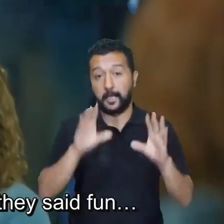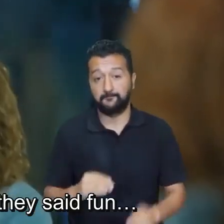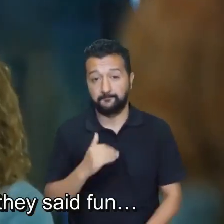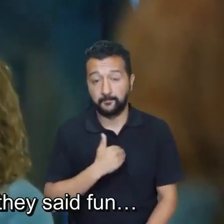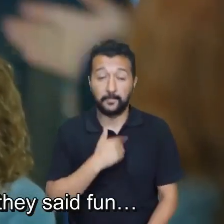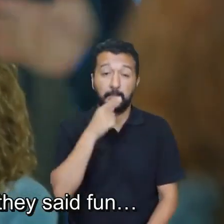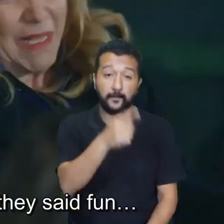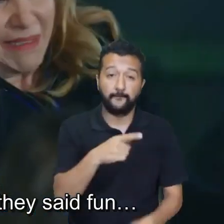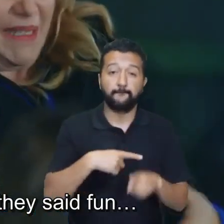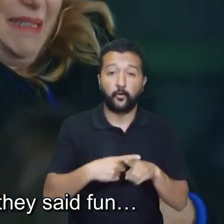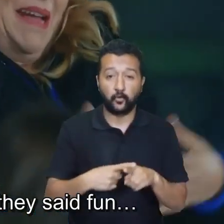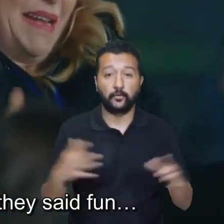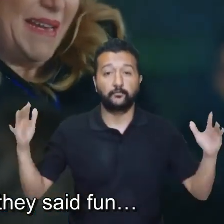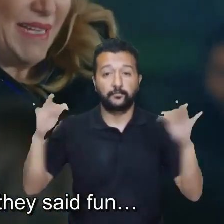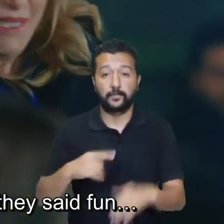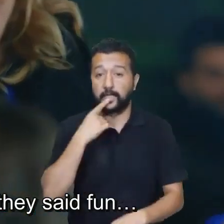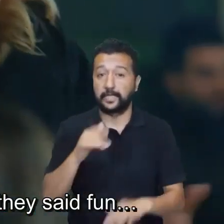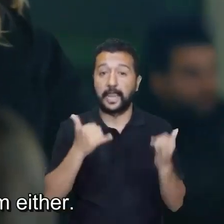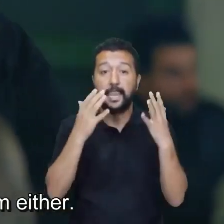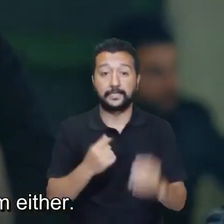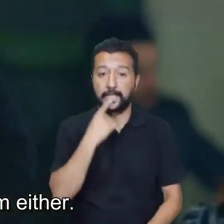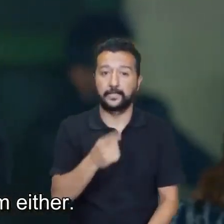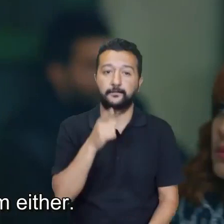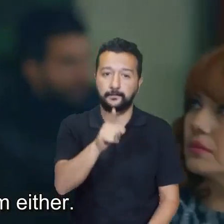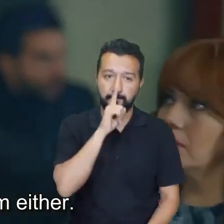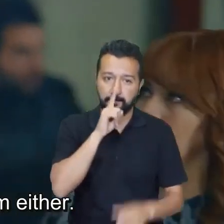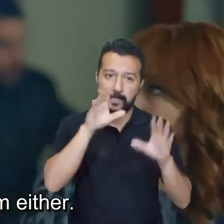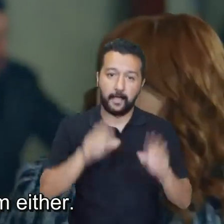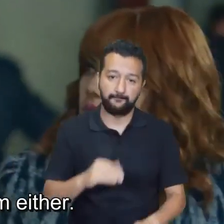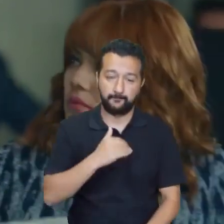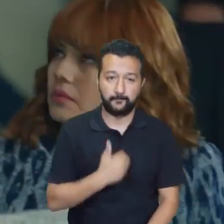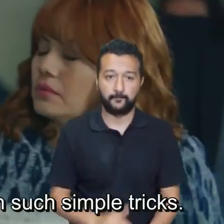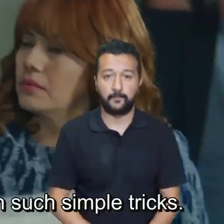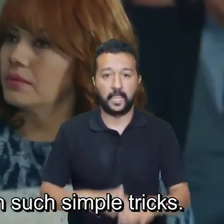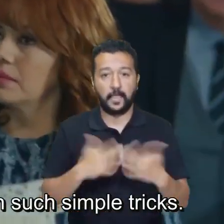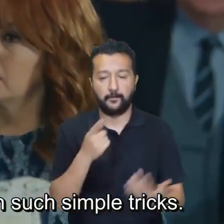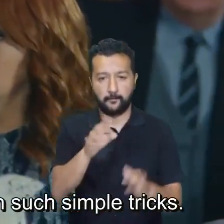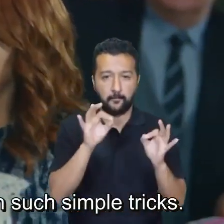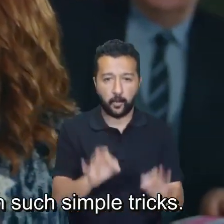çıkarmadım. Hadi ortak toplantı dediler, eğlence dediler, ona da ses çıkarmadım.